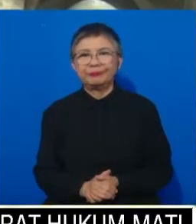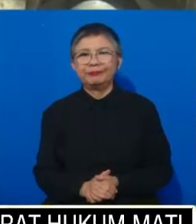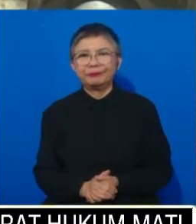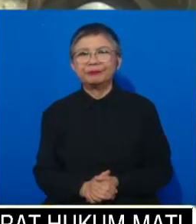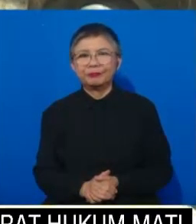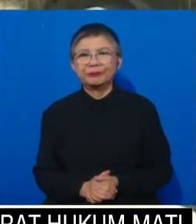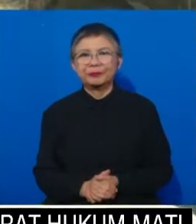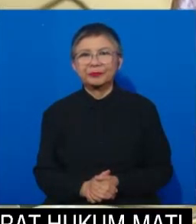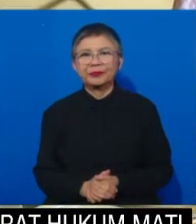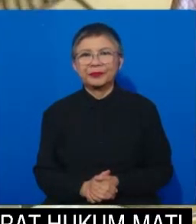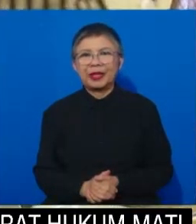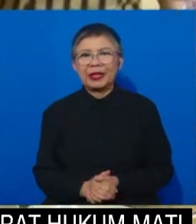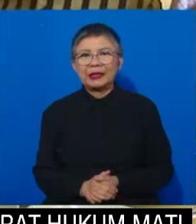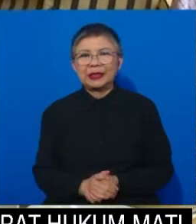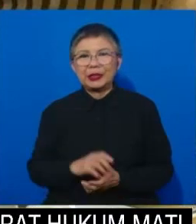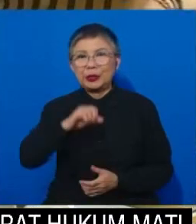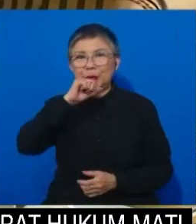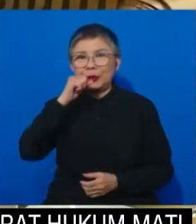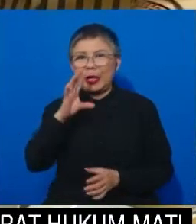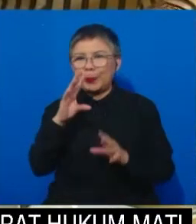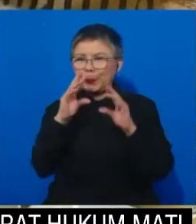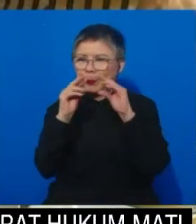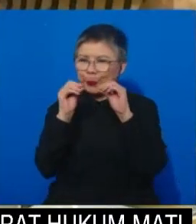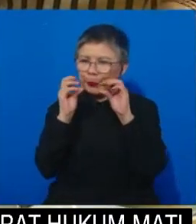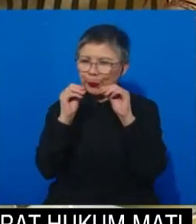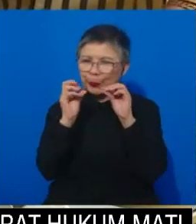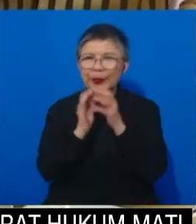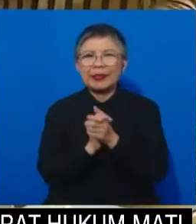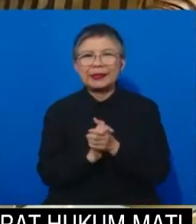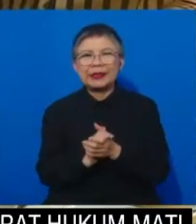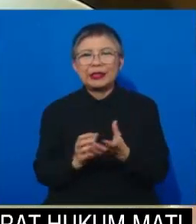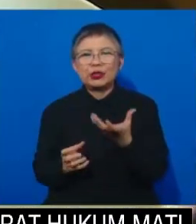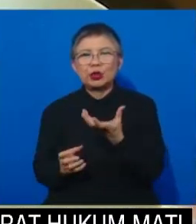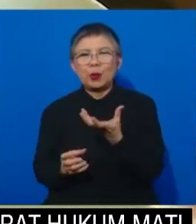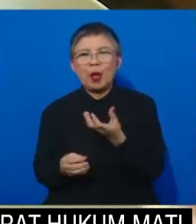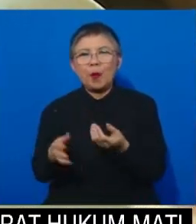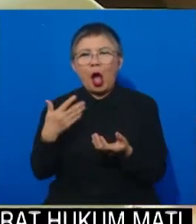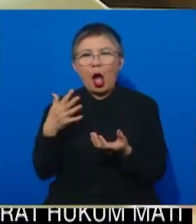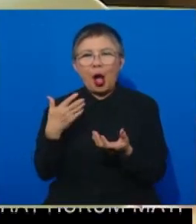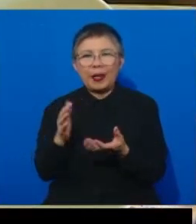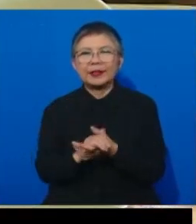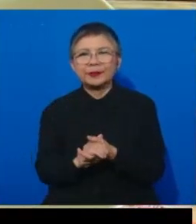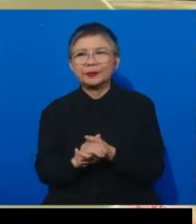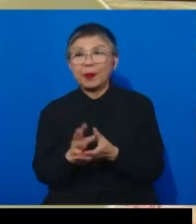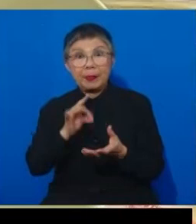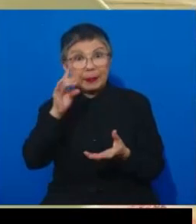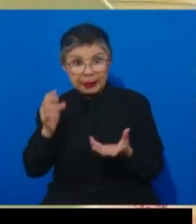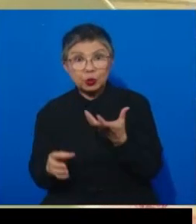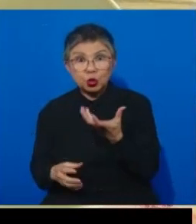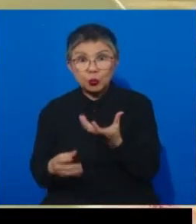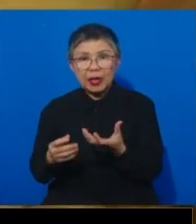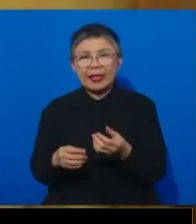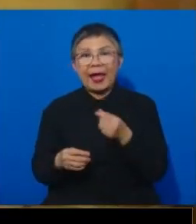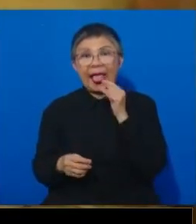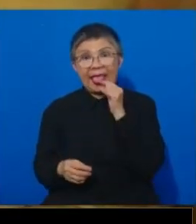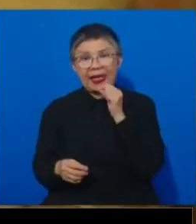Kali ini saya tidak bisa menolak daging pilihan yang empuk saat akan disajikan dalam sop panas. Pilihannya pun beragam. Ada